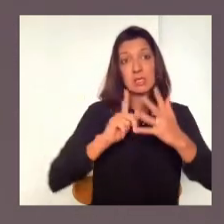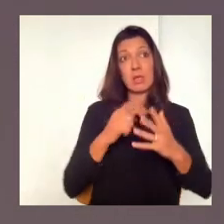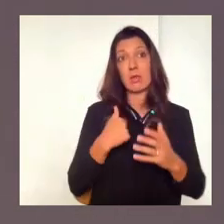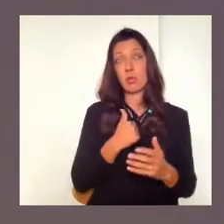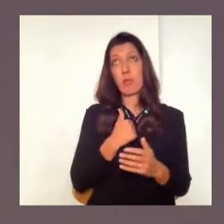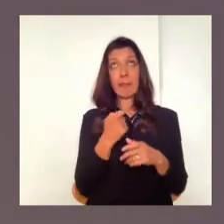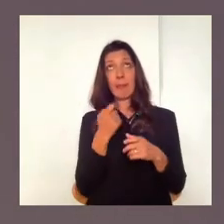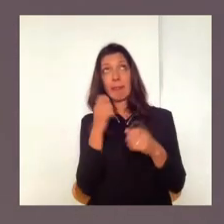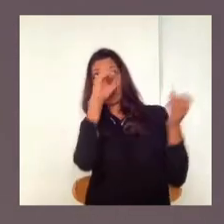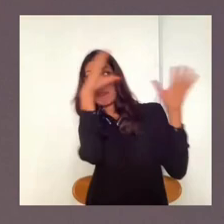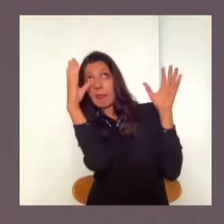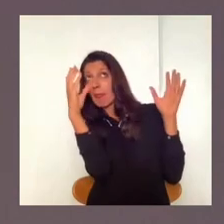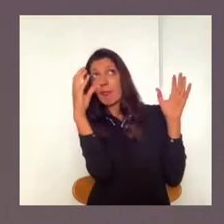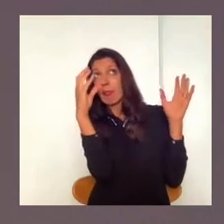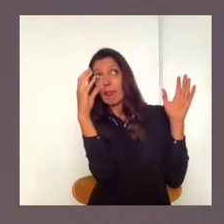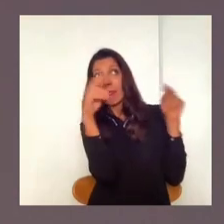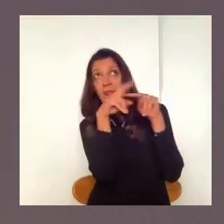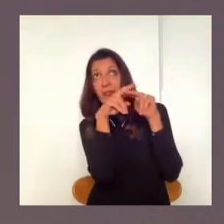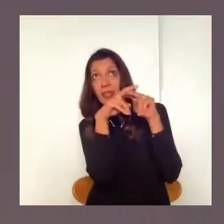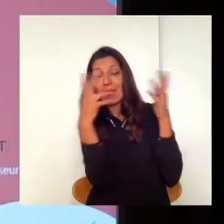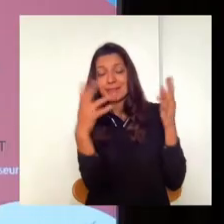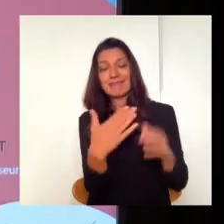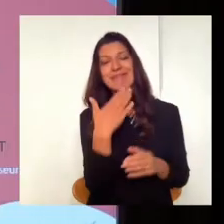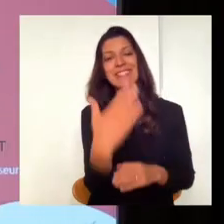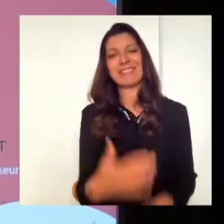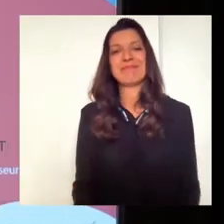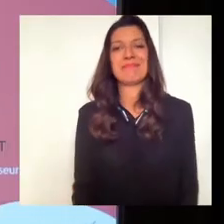nous, ce dont ils ont besoin. Je vous remercie. Merci